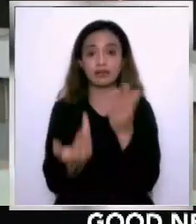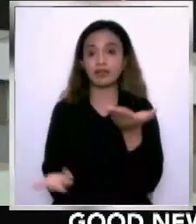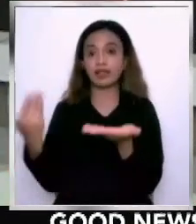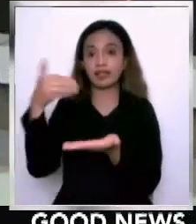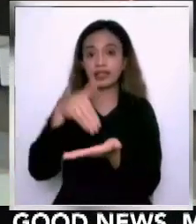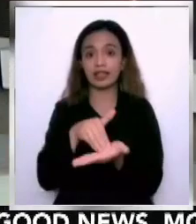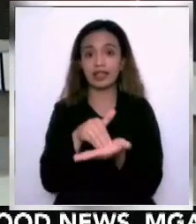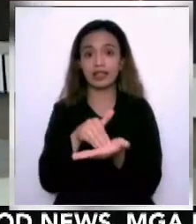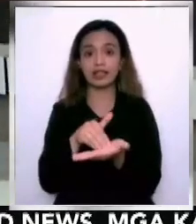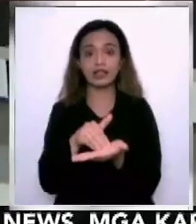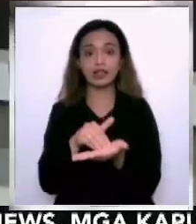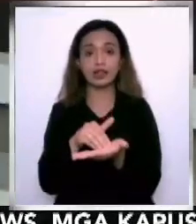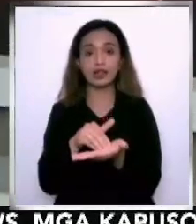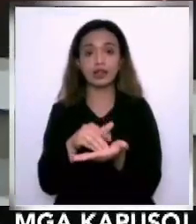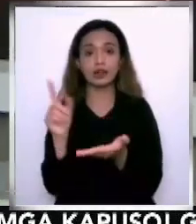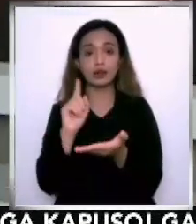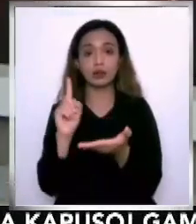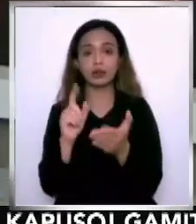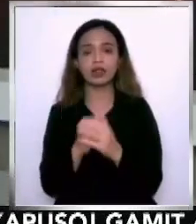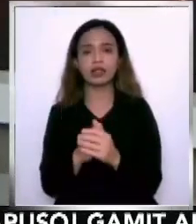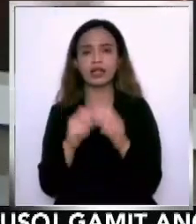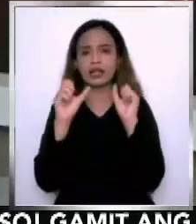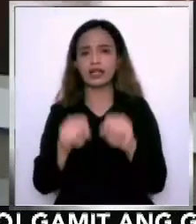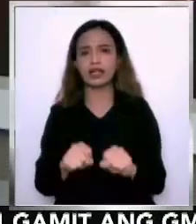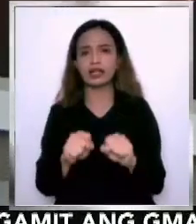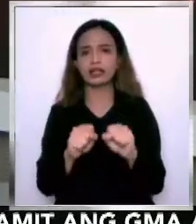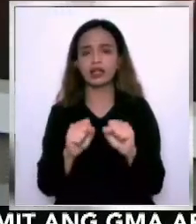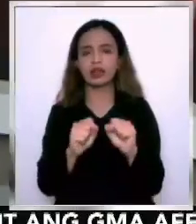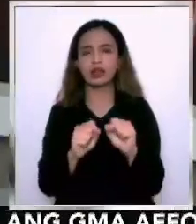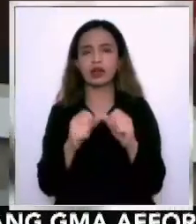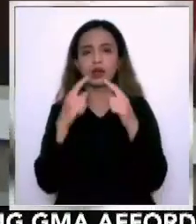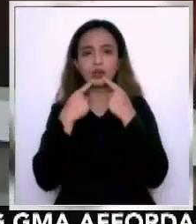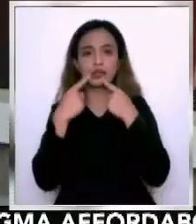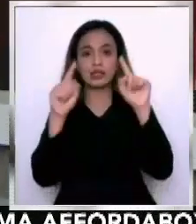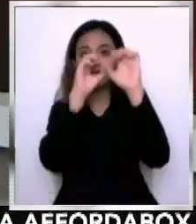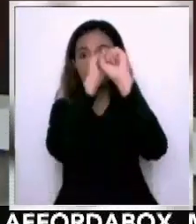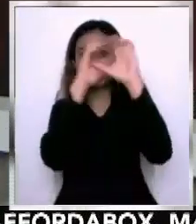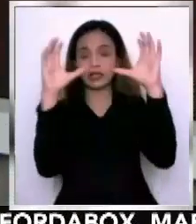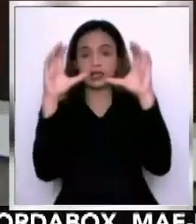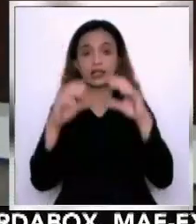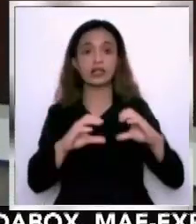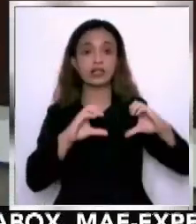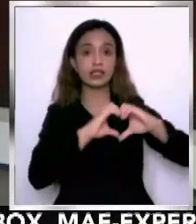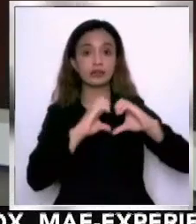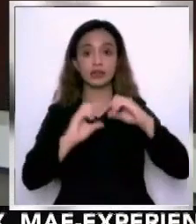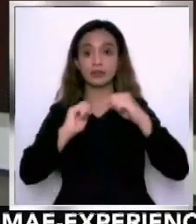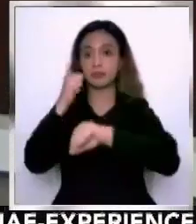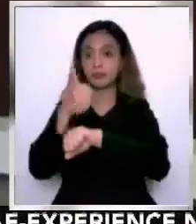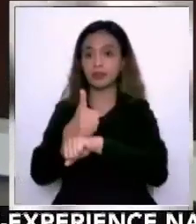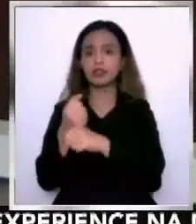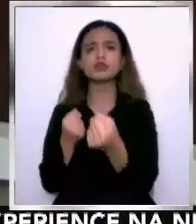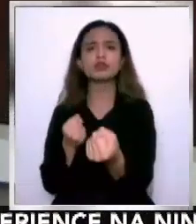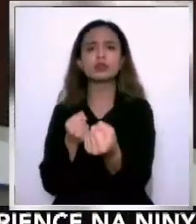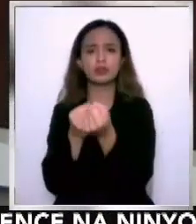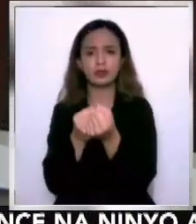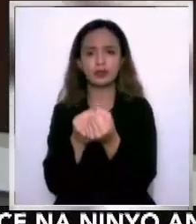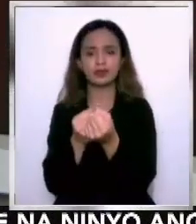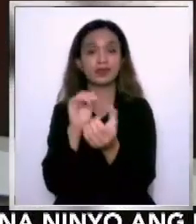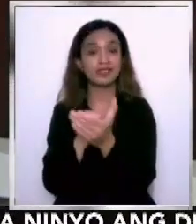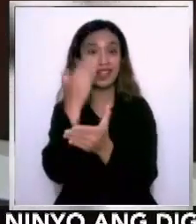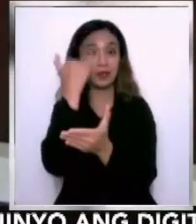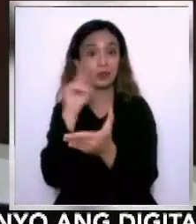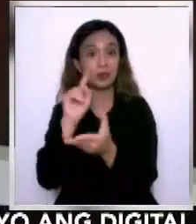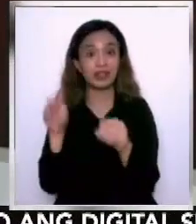ng kanilang matatayog na pangarap, suportado ng GMA Kapuso Foundation. Kaya namang handog natin, libreng